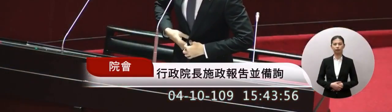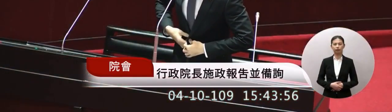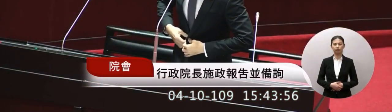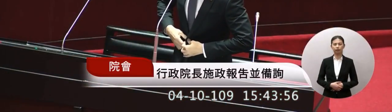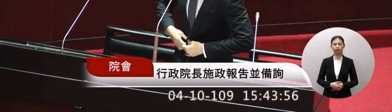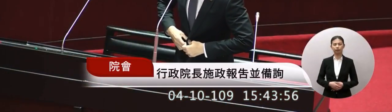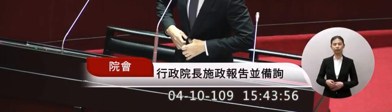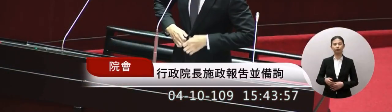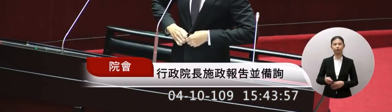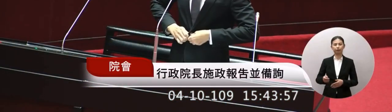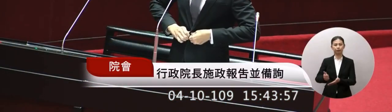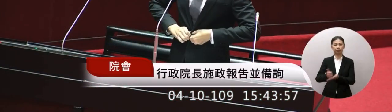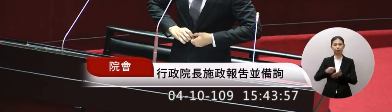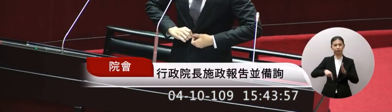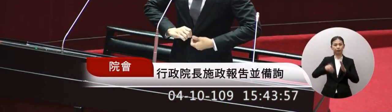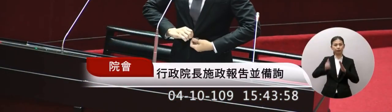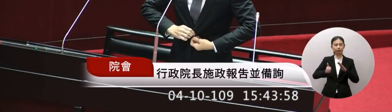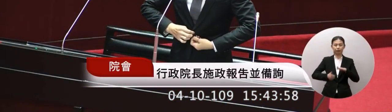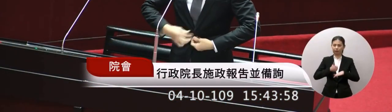主席，咱请院长，